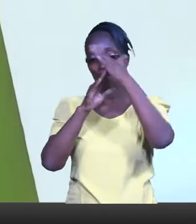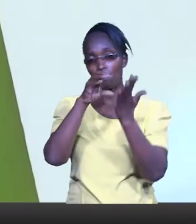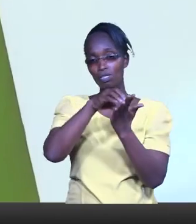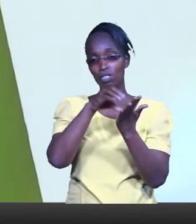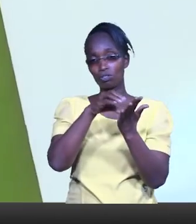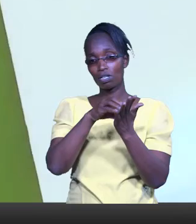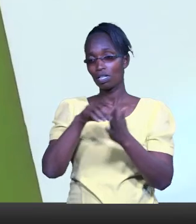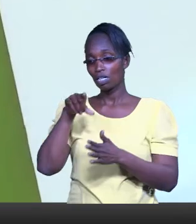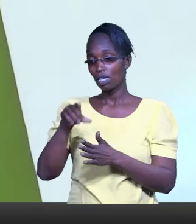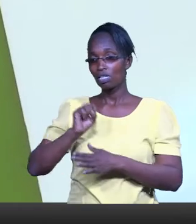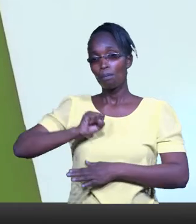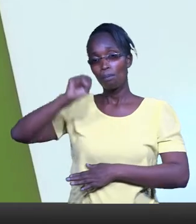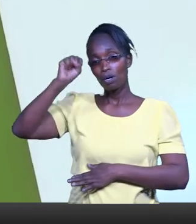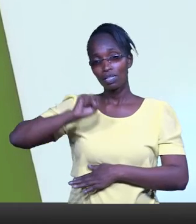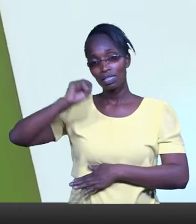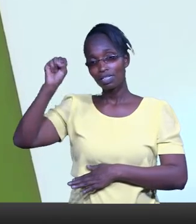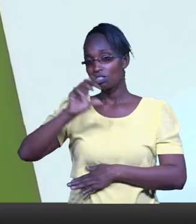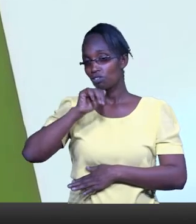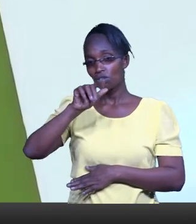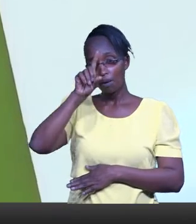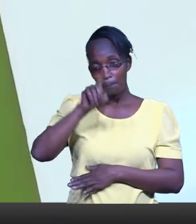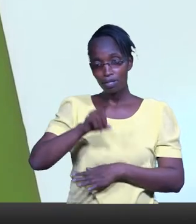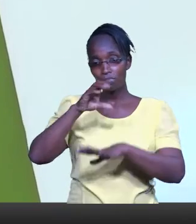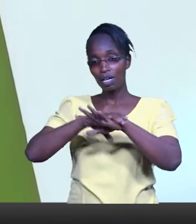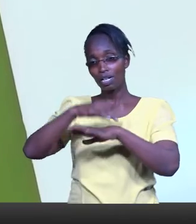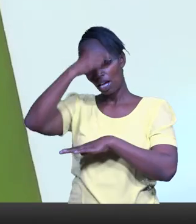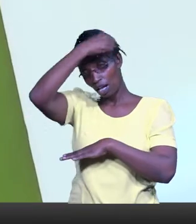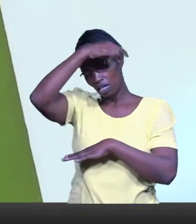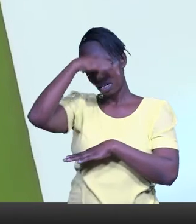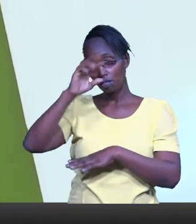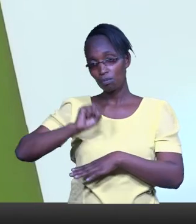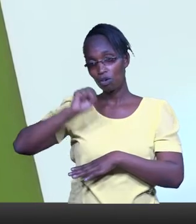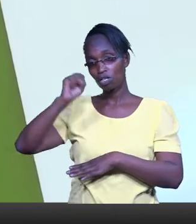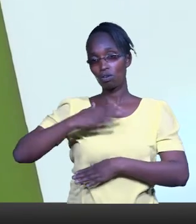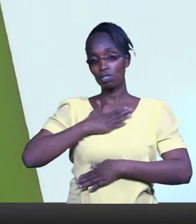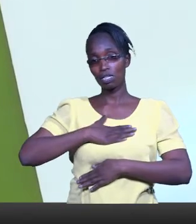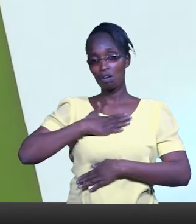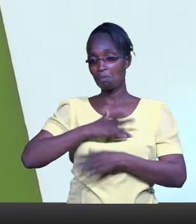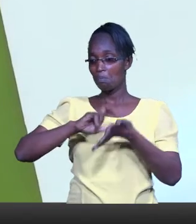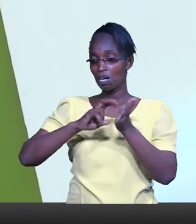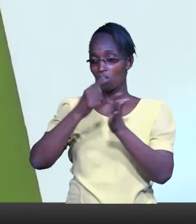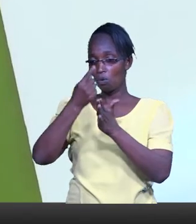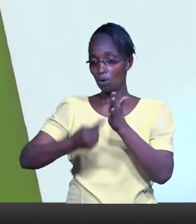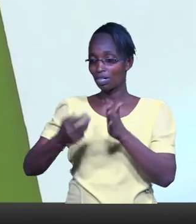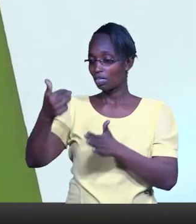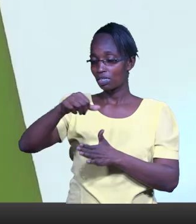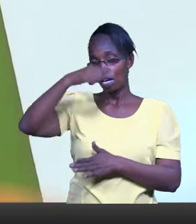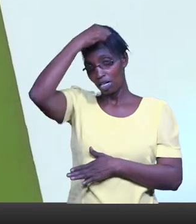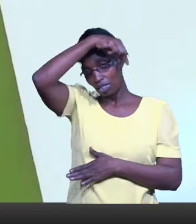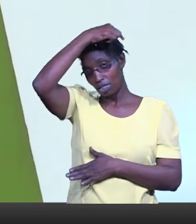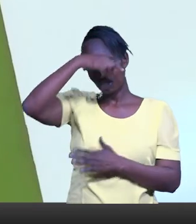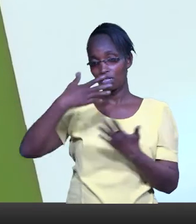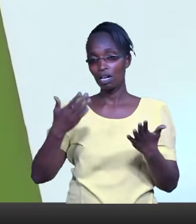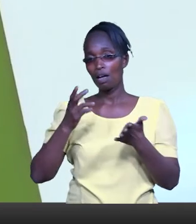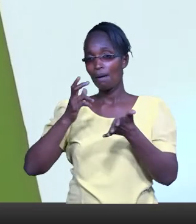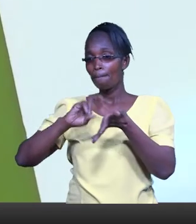Ya siasa, it is not a requirement that you have a degree in political science. It is just any degree. So which means it is not a